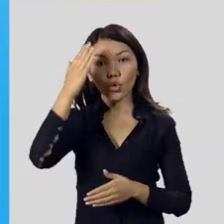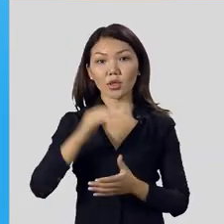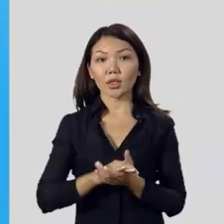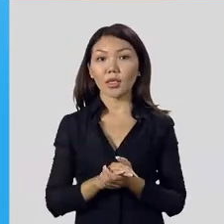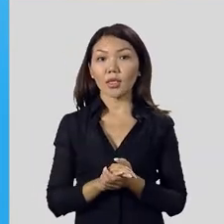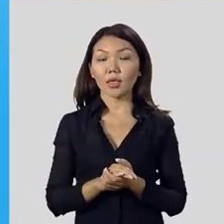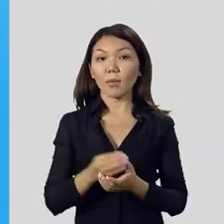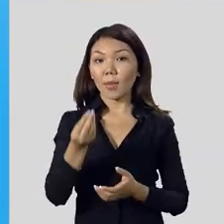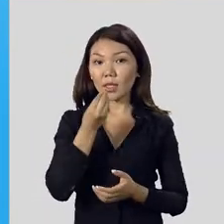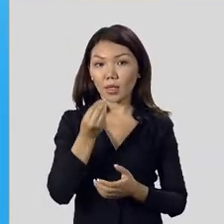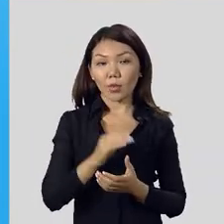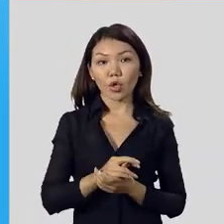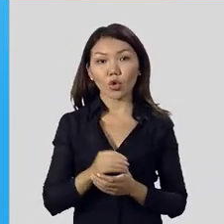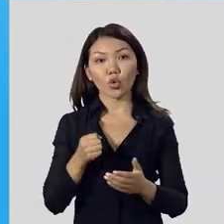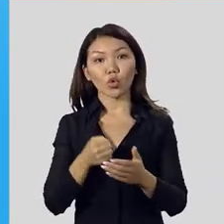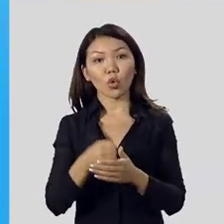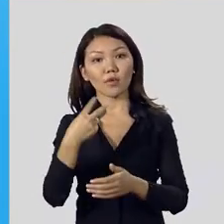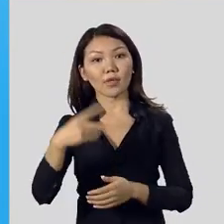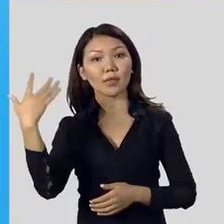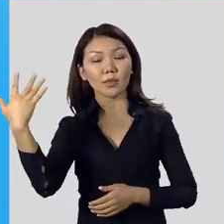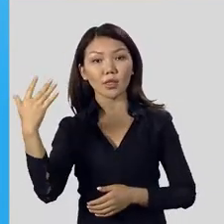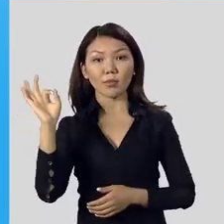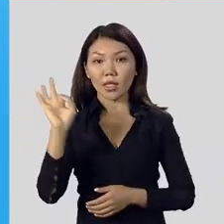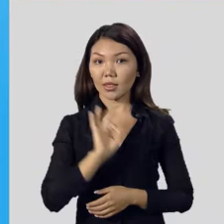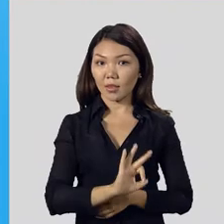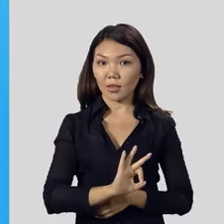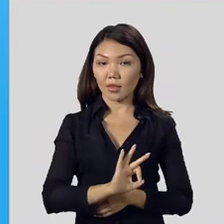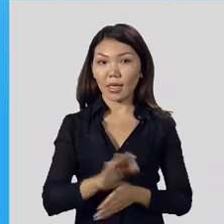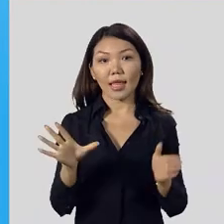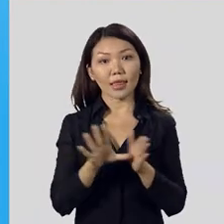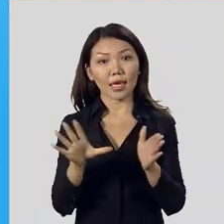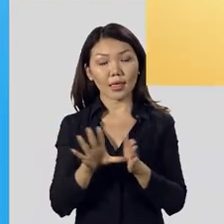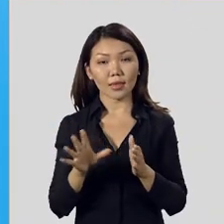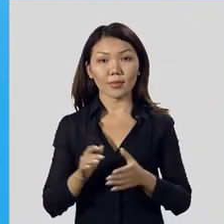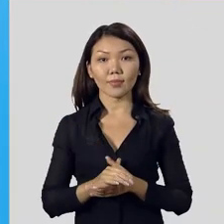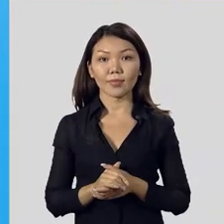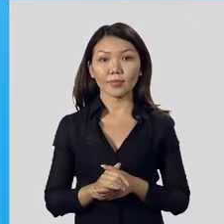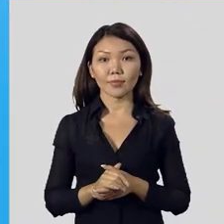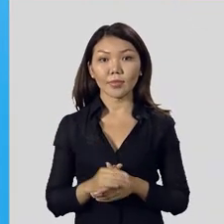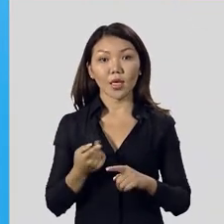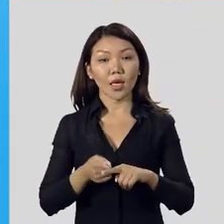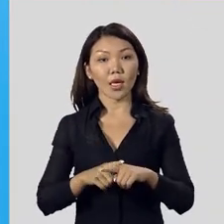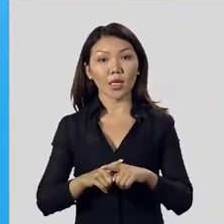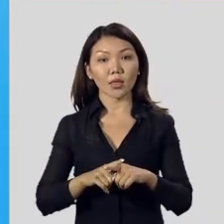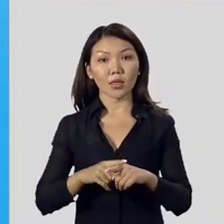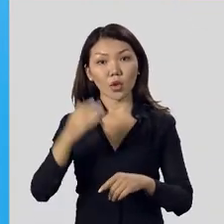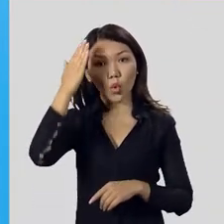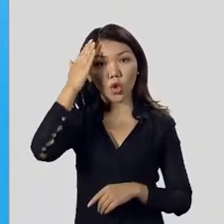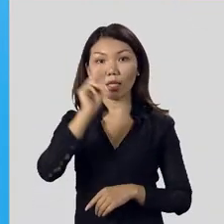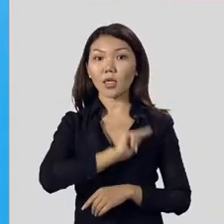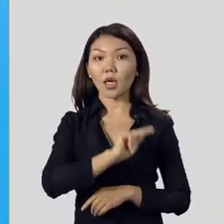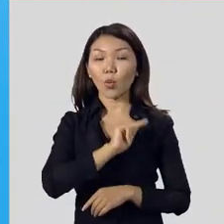до 25% вырабатываемой организмом энергии. Этот орган